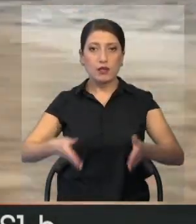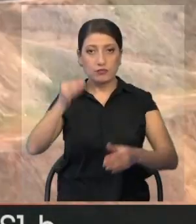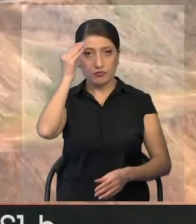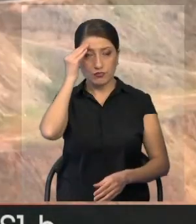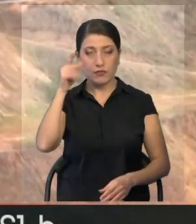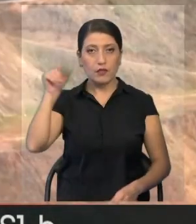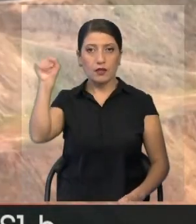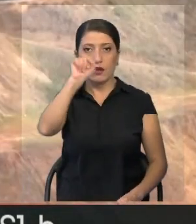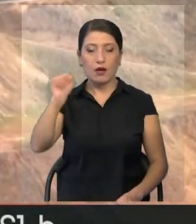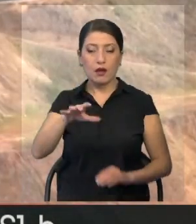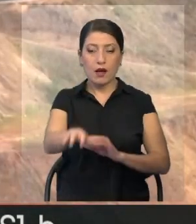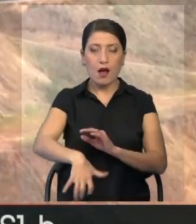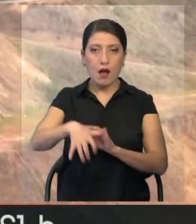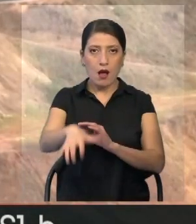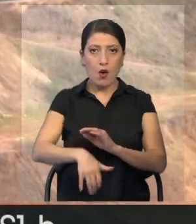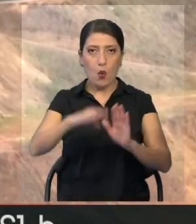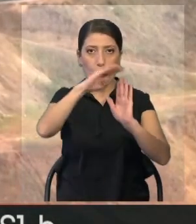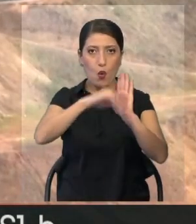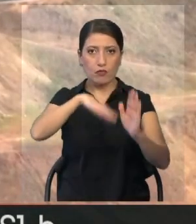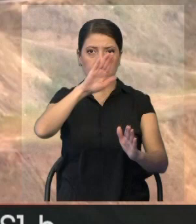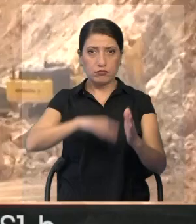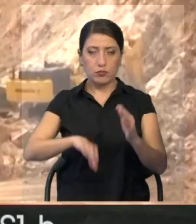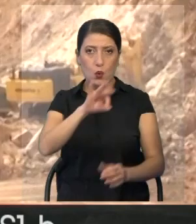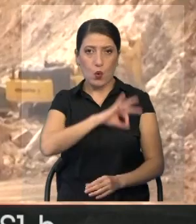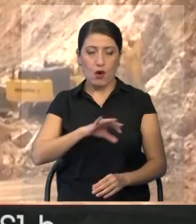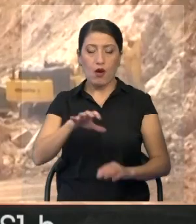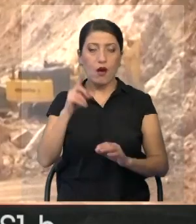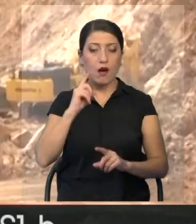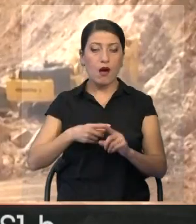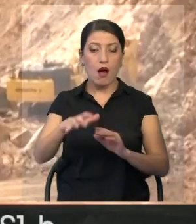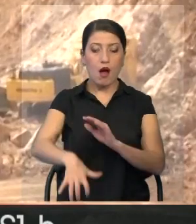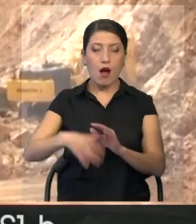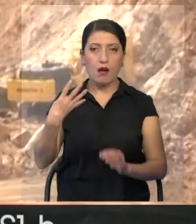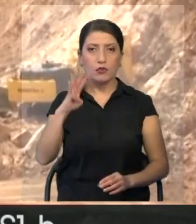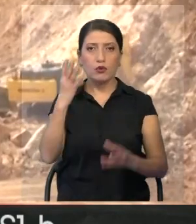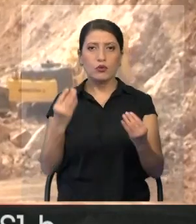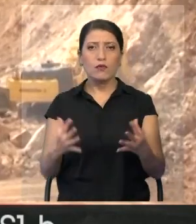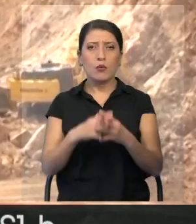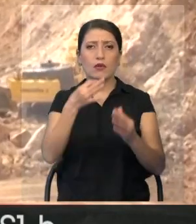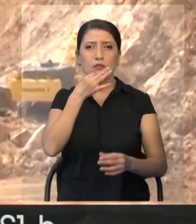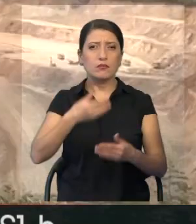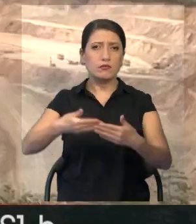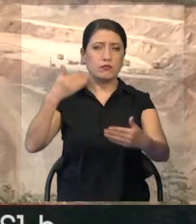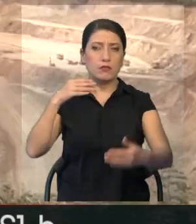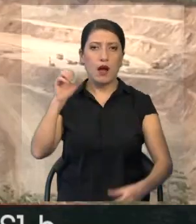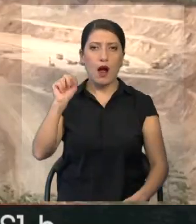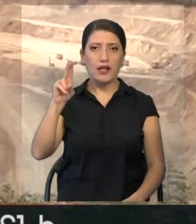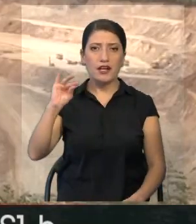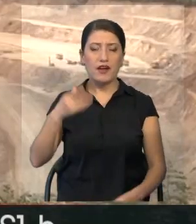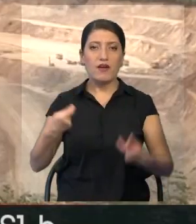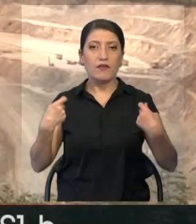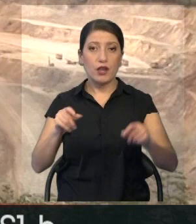իբր Արցախի հանքերը ապօրինի են շահագործվում, հանքեր, որոնք դեռ 44-օրյա պատերազմից առաջ Ալիևը վաճառել